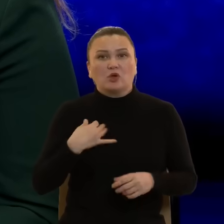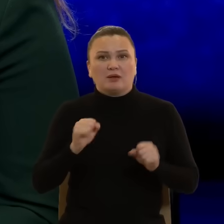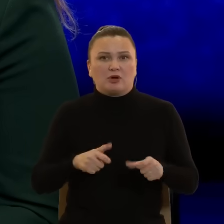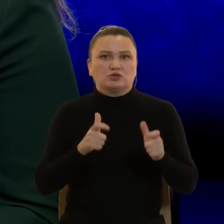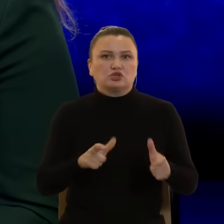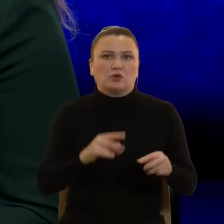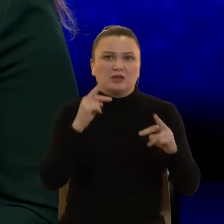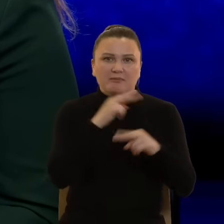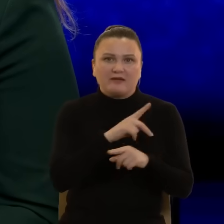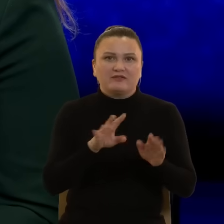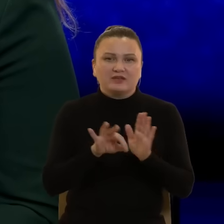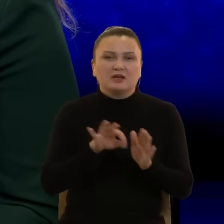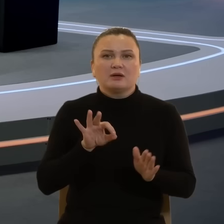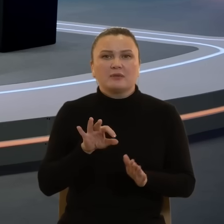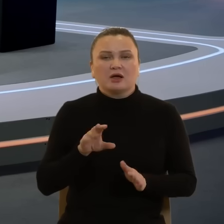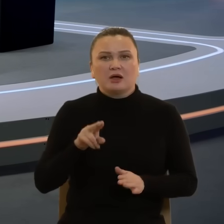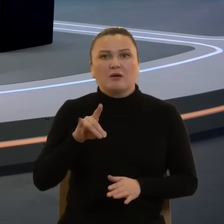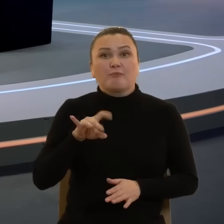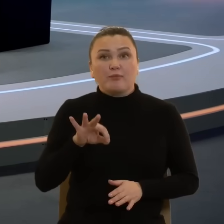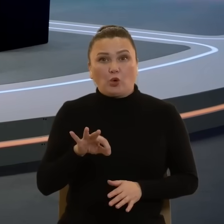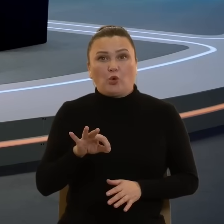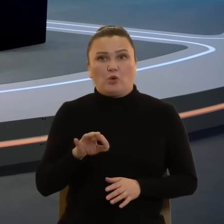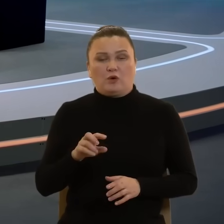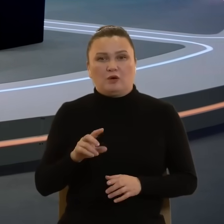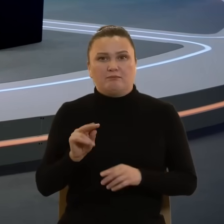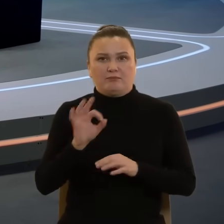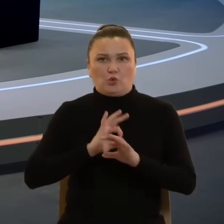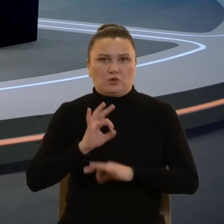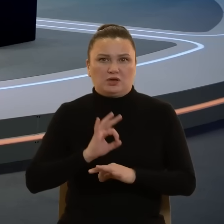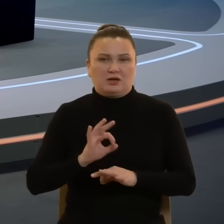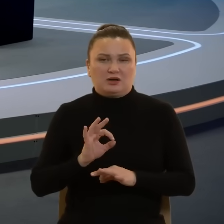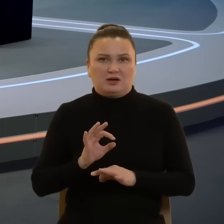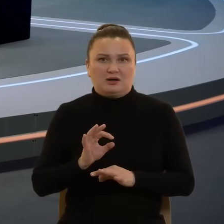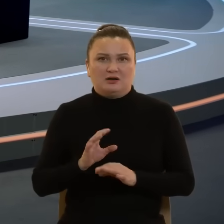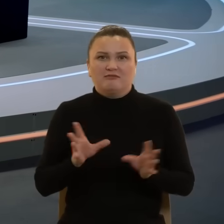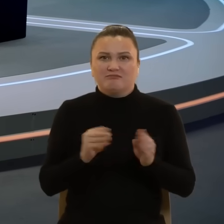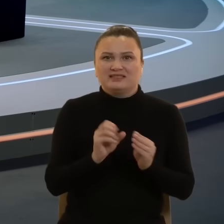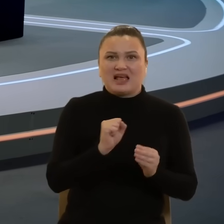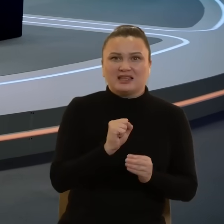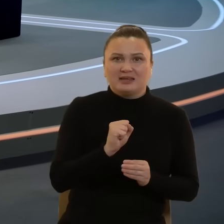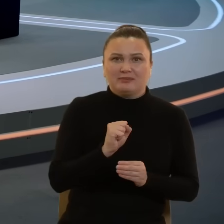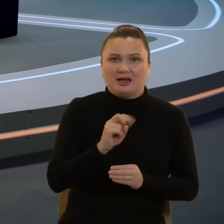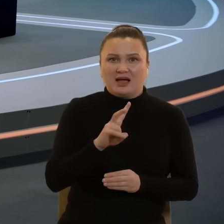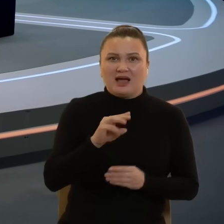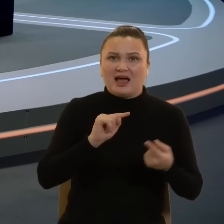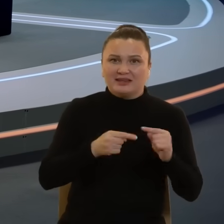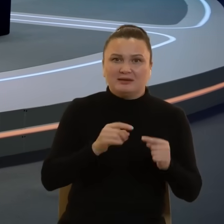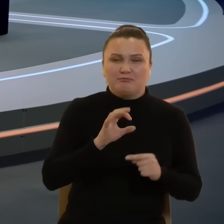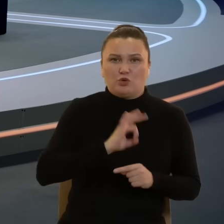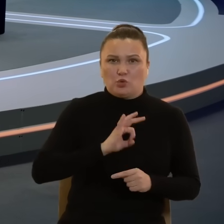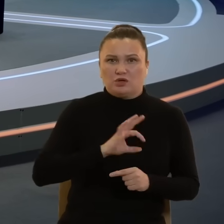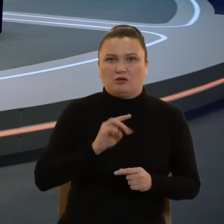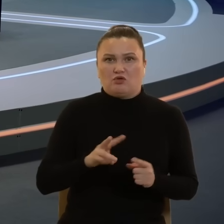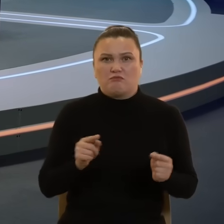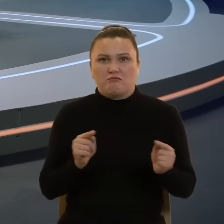что неправильный выбор пробиотика, потому что здесь тоже нужны, раз эта группа вот такая разнообразная, здесь тоже